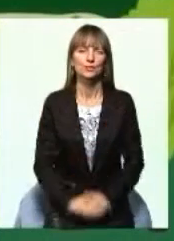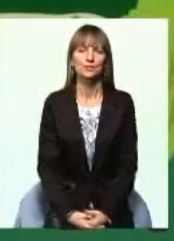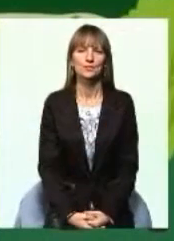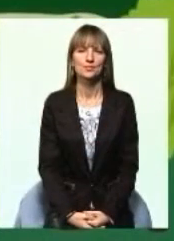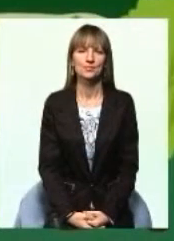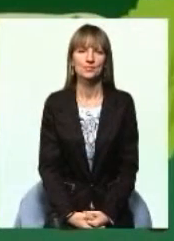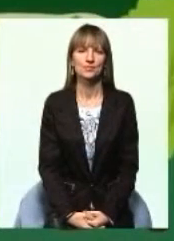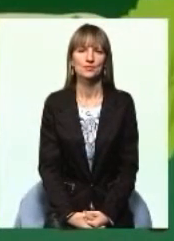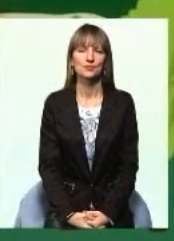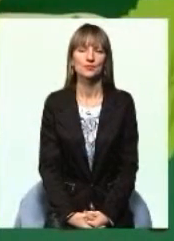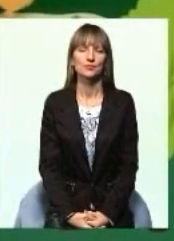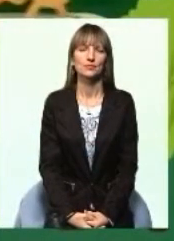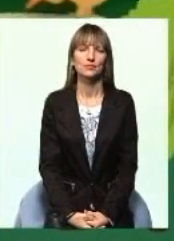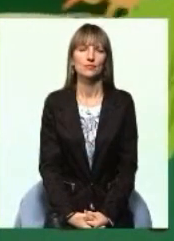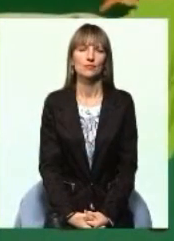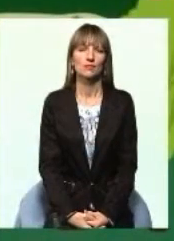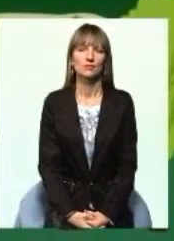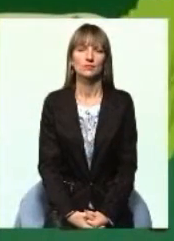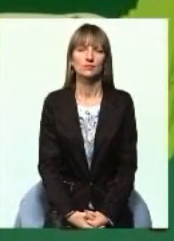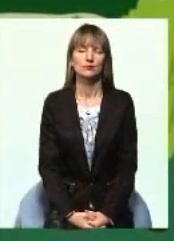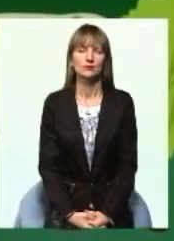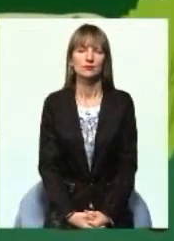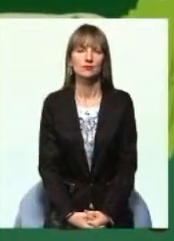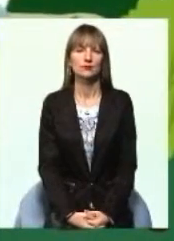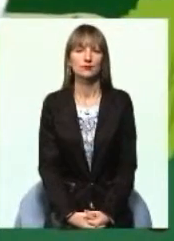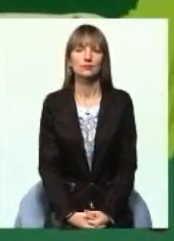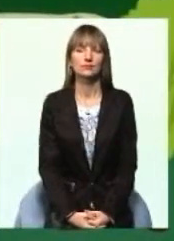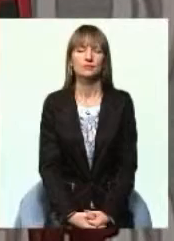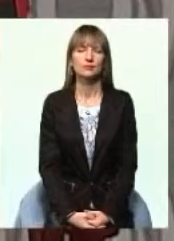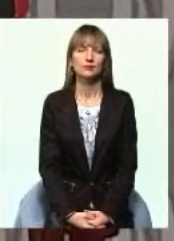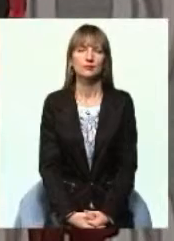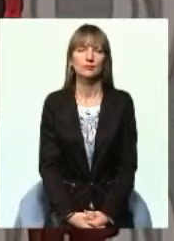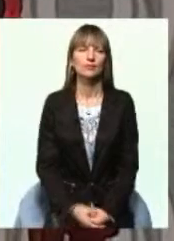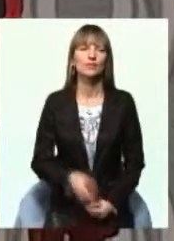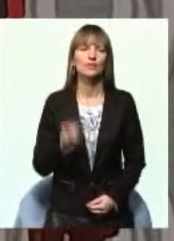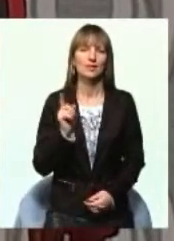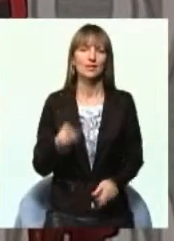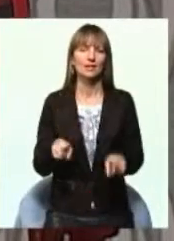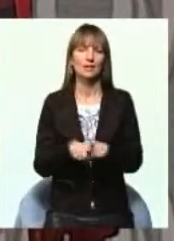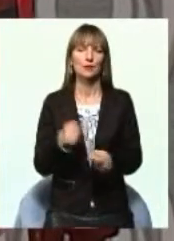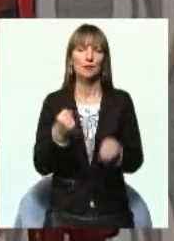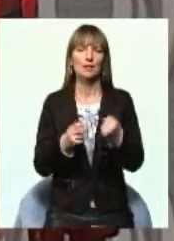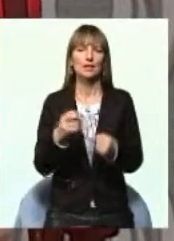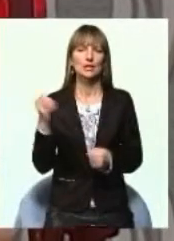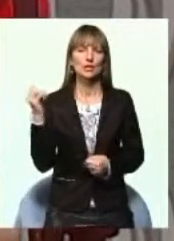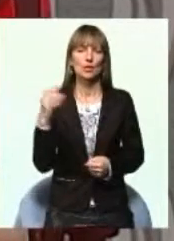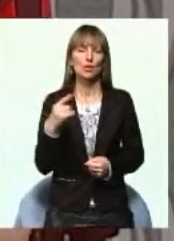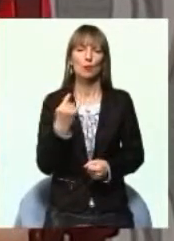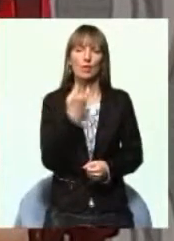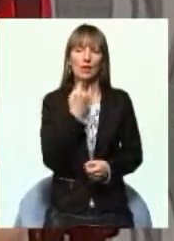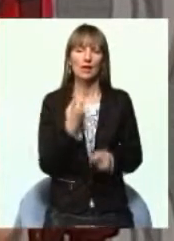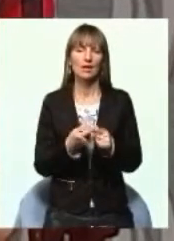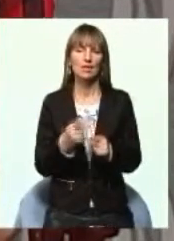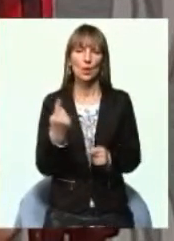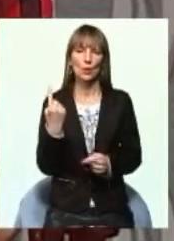Дійсно. космічний такий автомобіль на сонячних батареях – це, напевно,